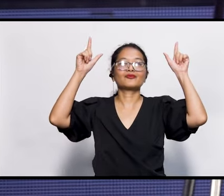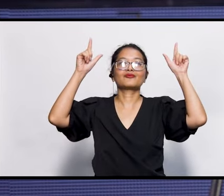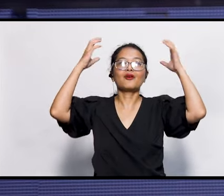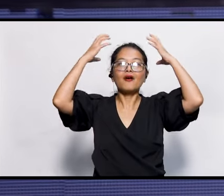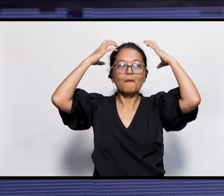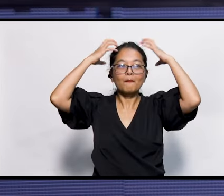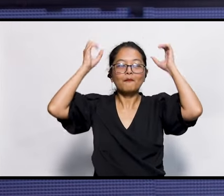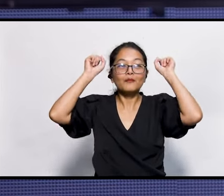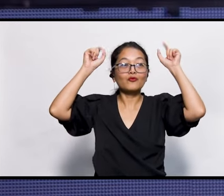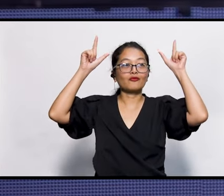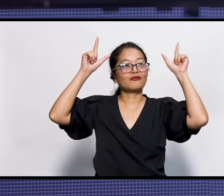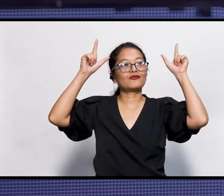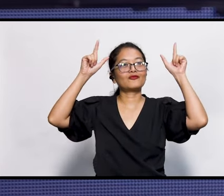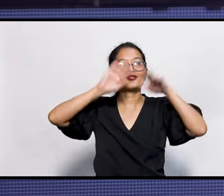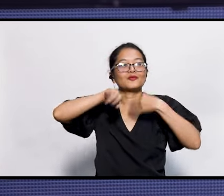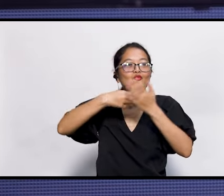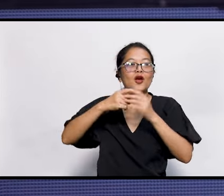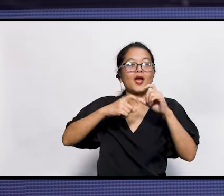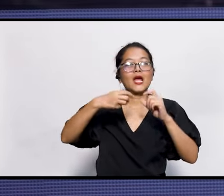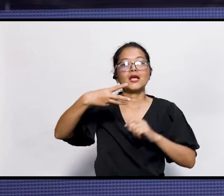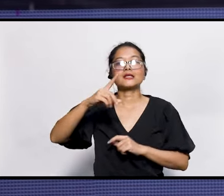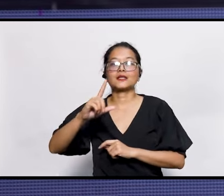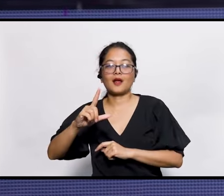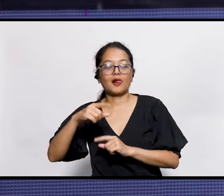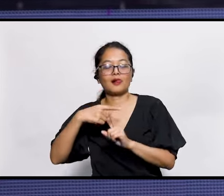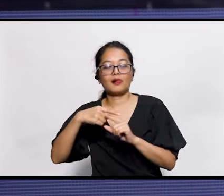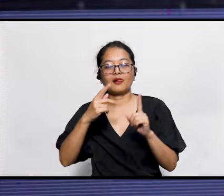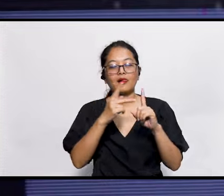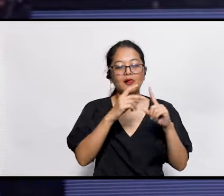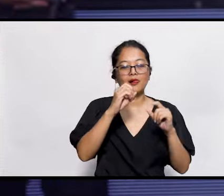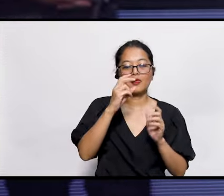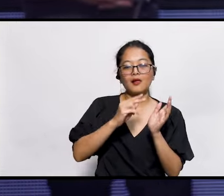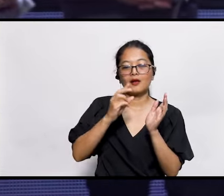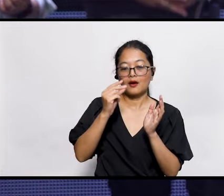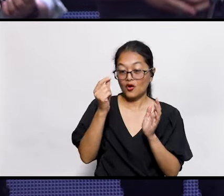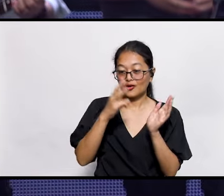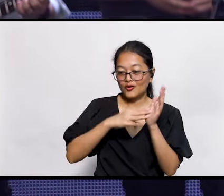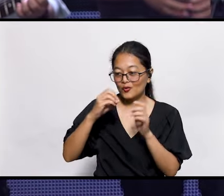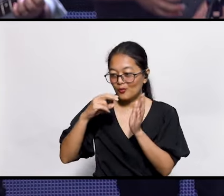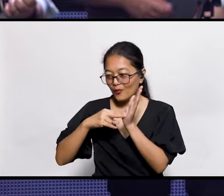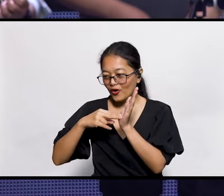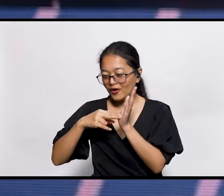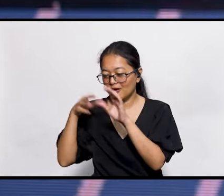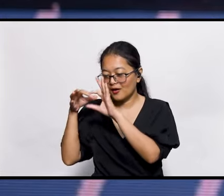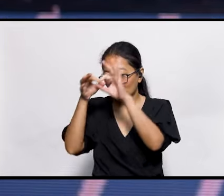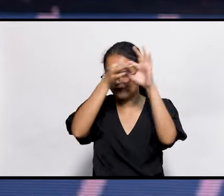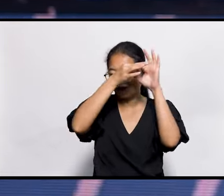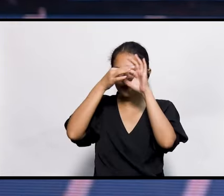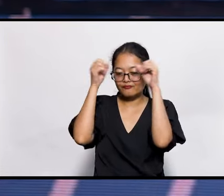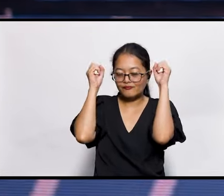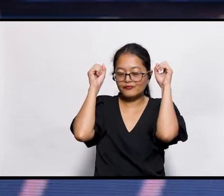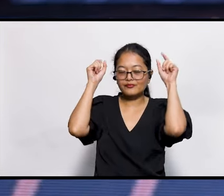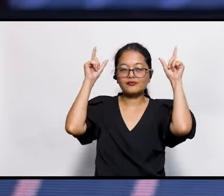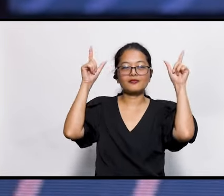sehingga semua sel hormon Anda terkoneksi yang membawa kepada behavior maka itu kita mendengar lagu yang